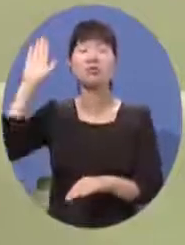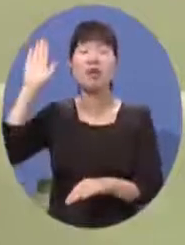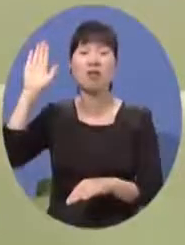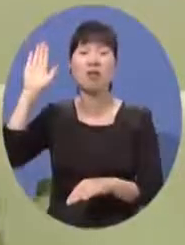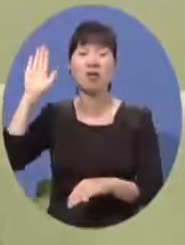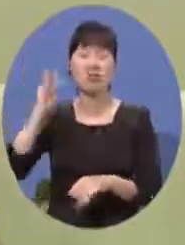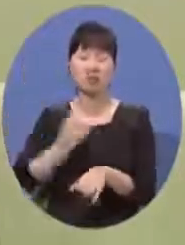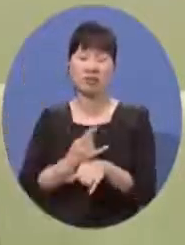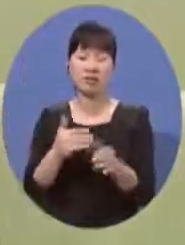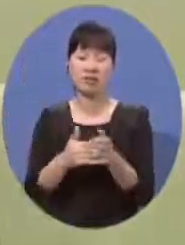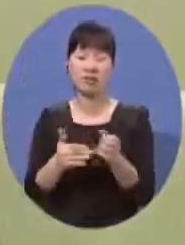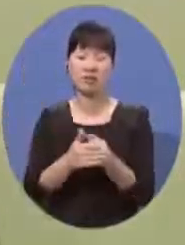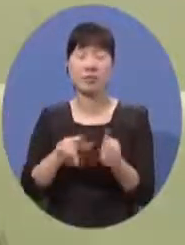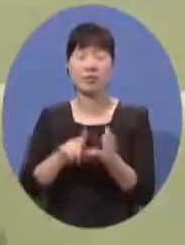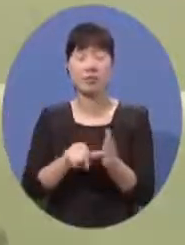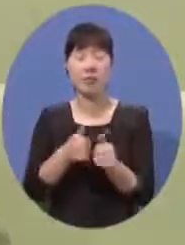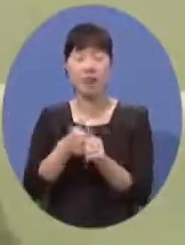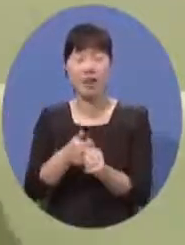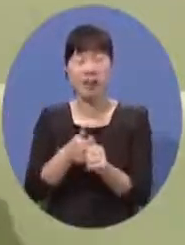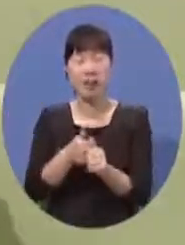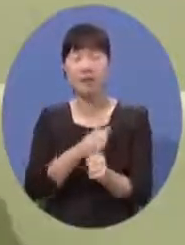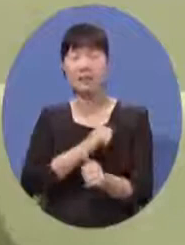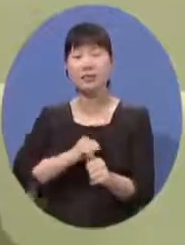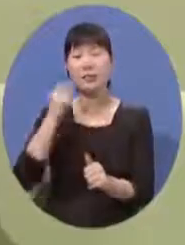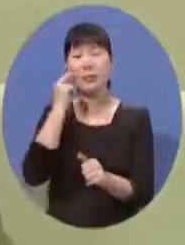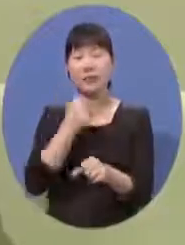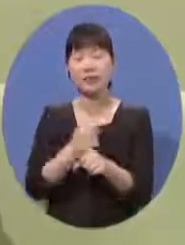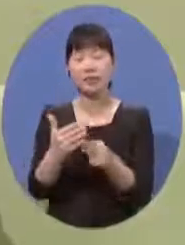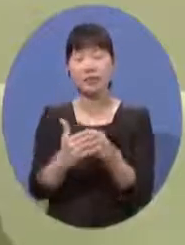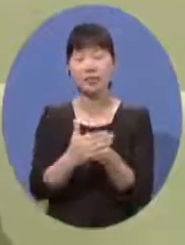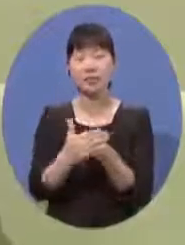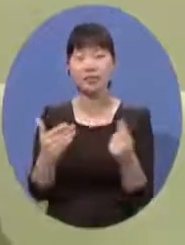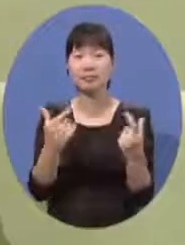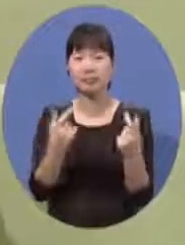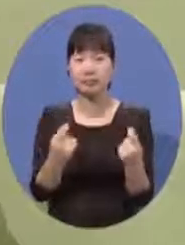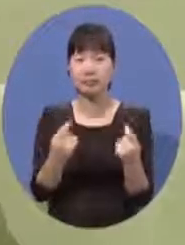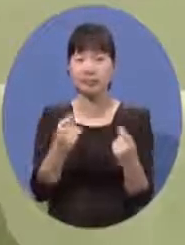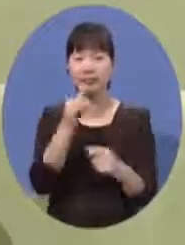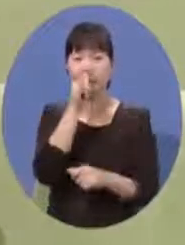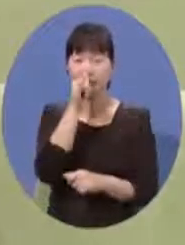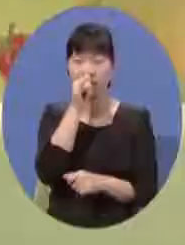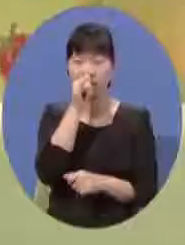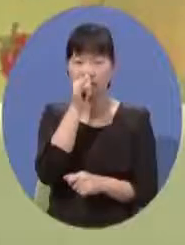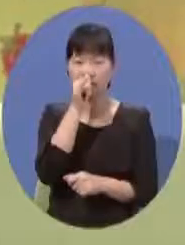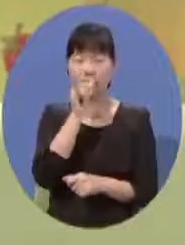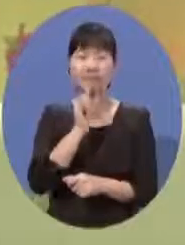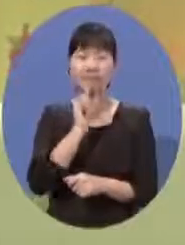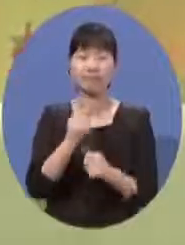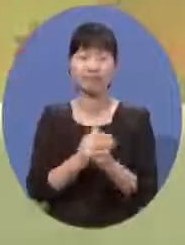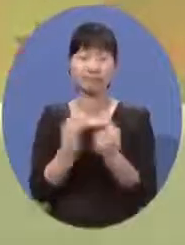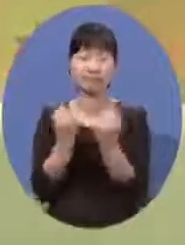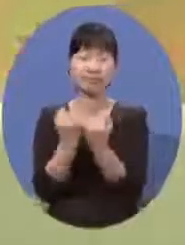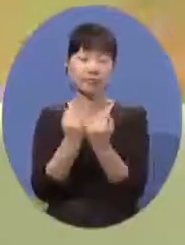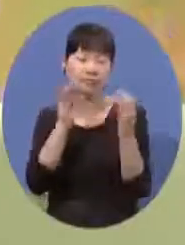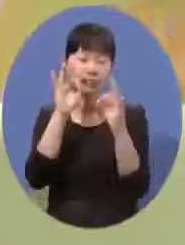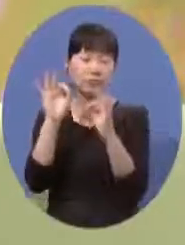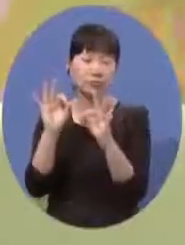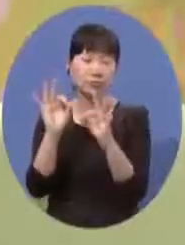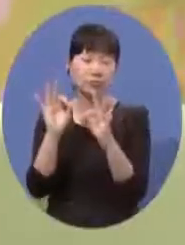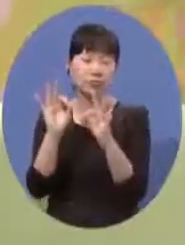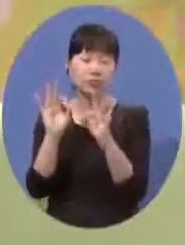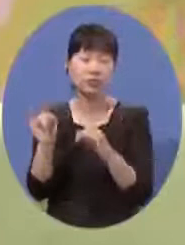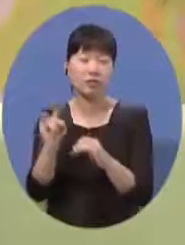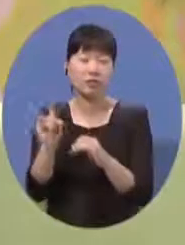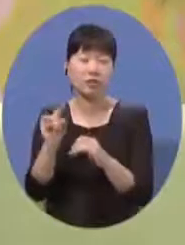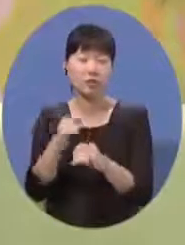이제 순간에 사는 아이들. 이런 아이들이 이제 천상천하 유아독존형이 되는 경우가 많습니다. 아니 여자들끼리도요. 이제 점심을 같이 먹으면 뭐